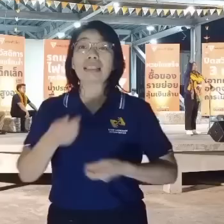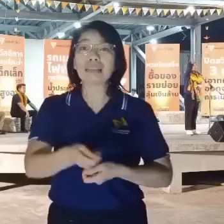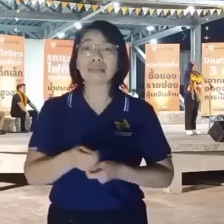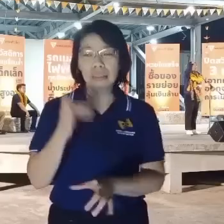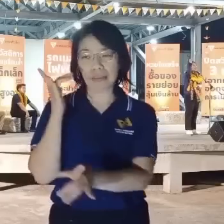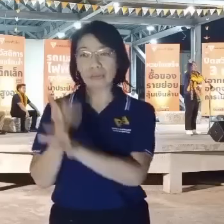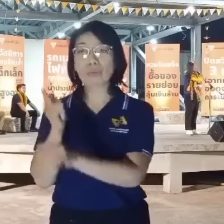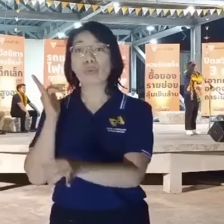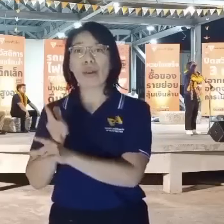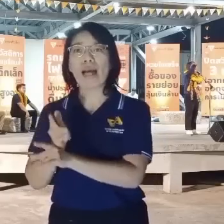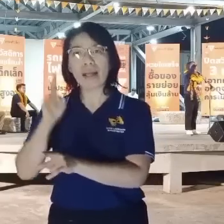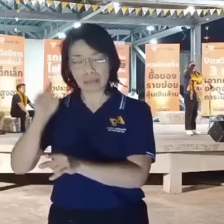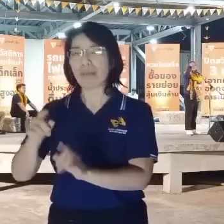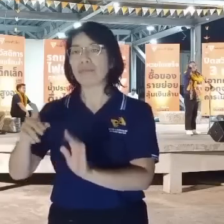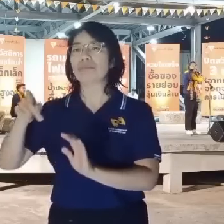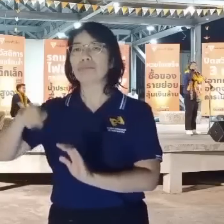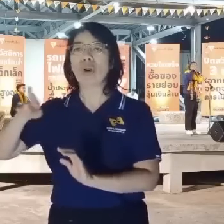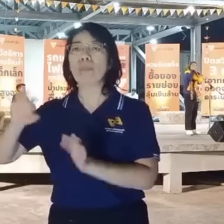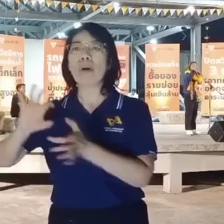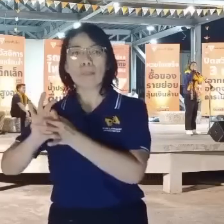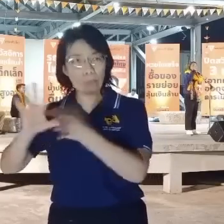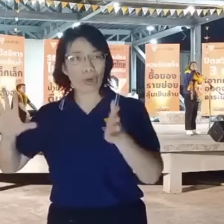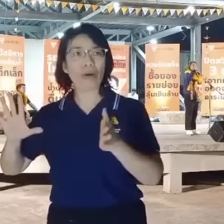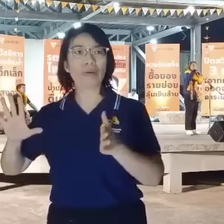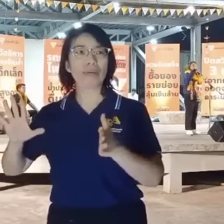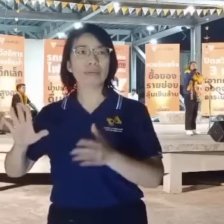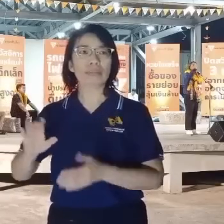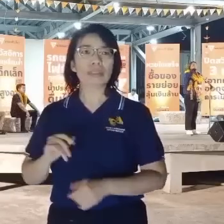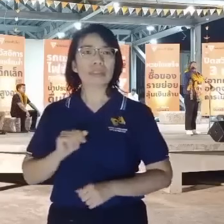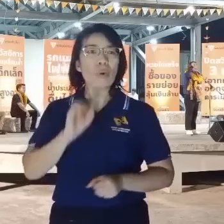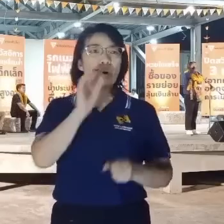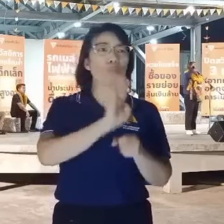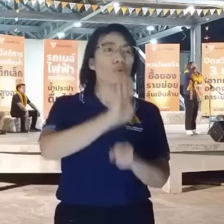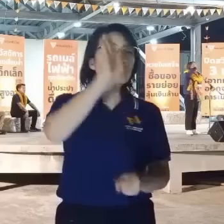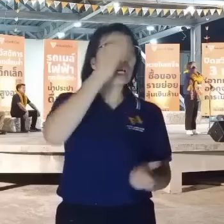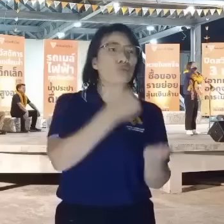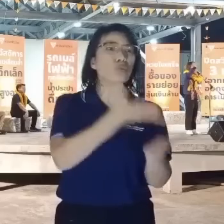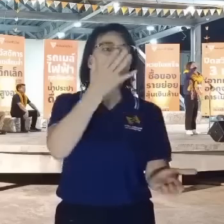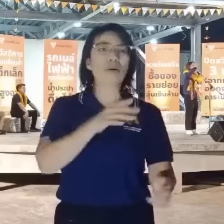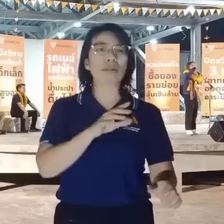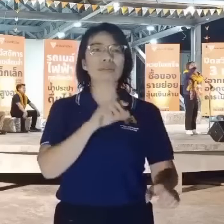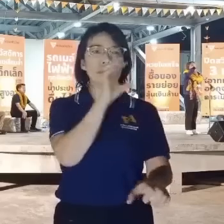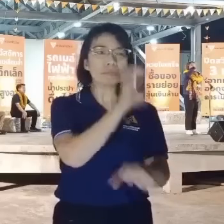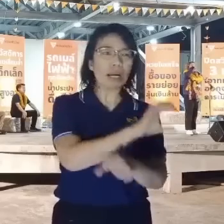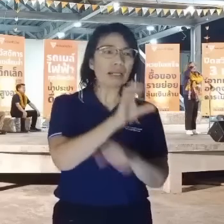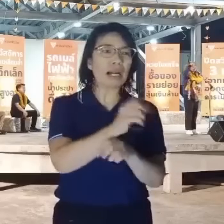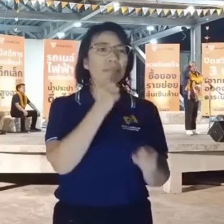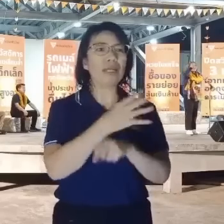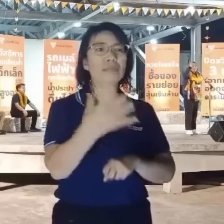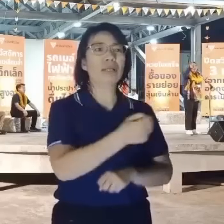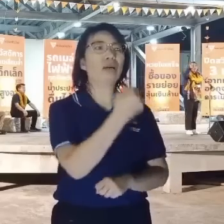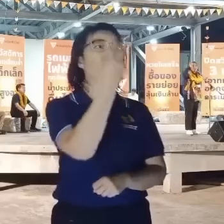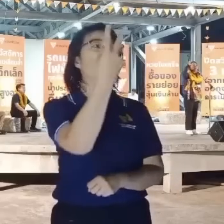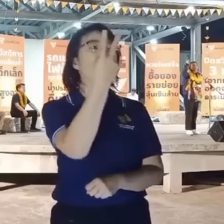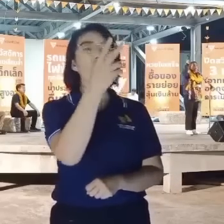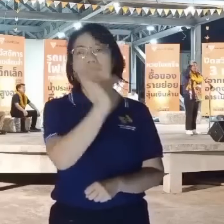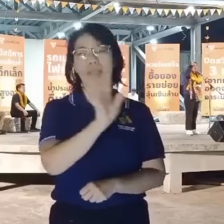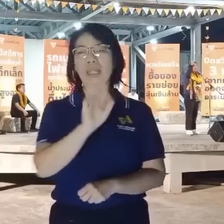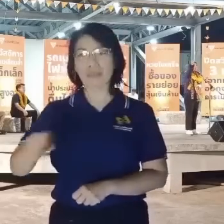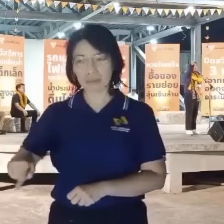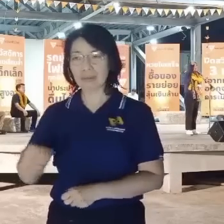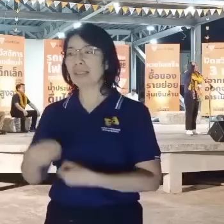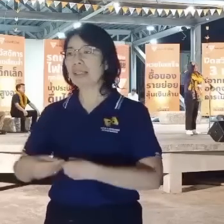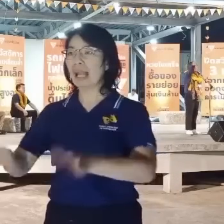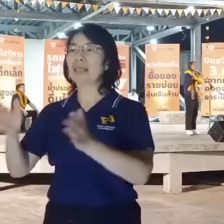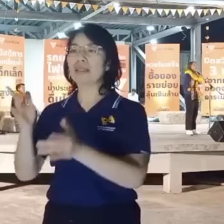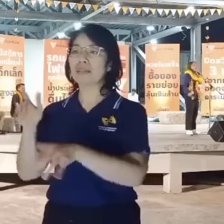ราก้าวหน้าต้องปลดล็อกไม่ให้มีทุนใหญ่ผูกขาดเพียงแค่2เจ้าในประเทศนี้แบบนี้ประชาช